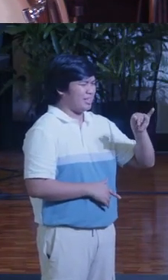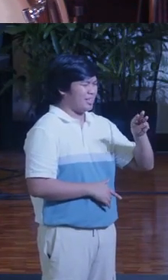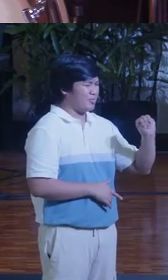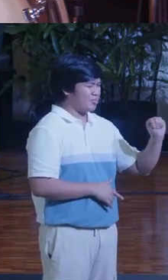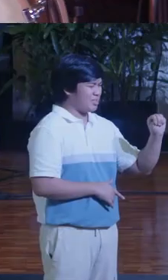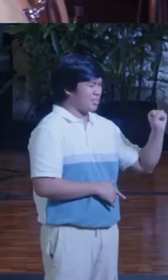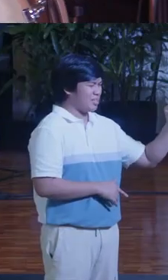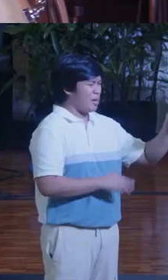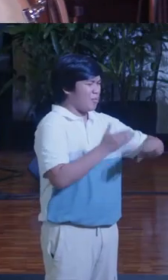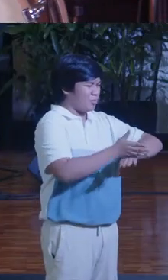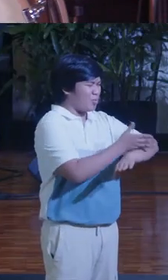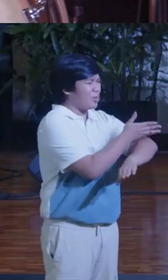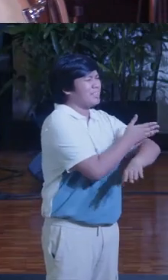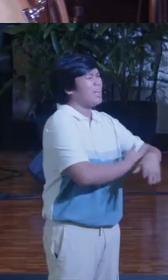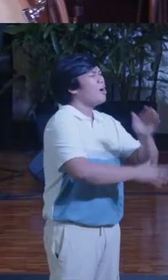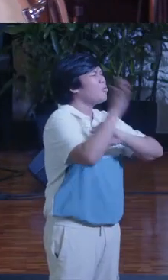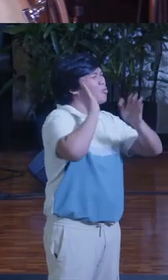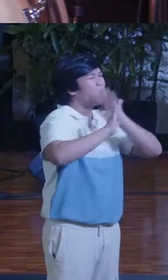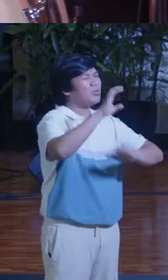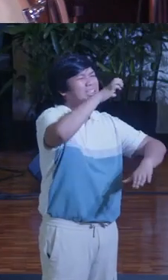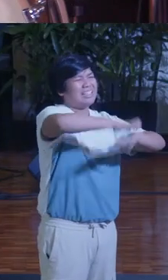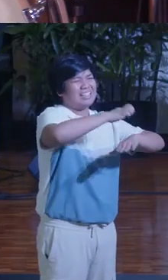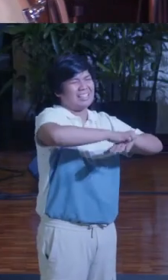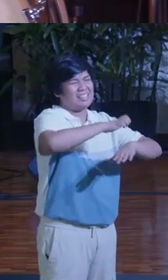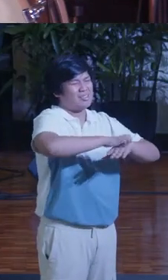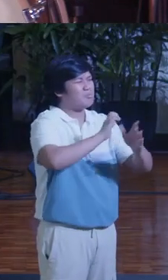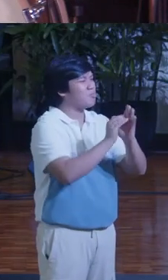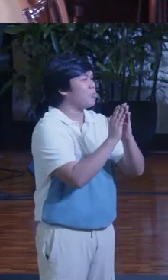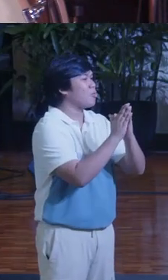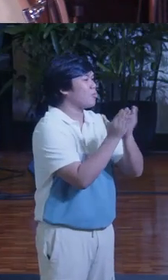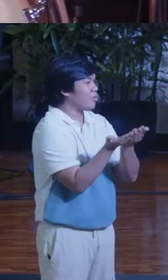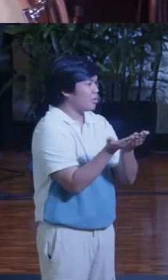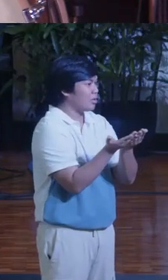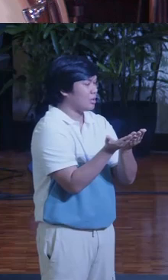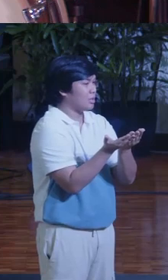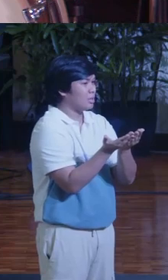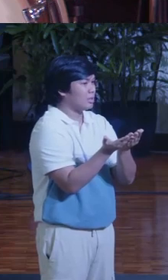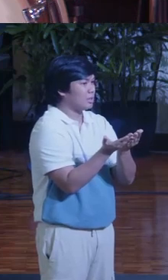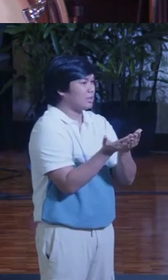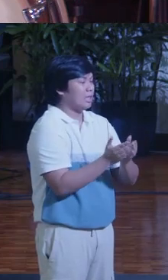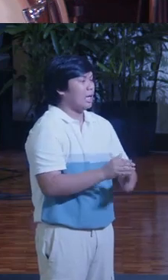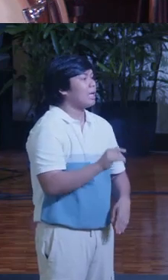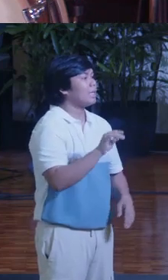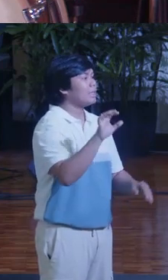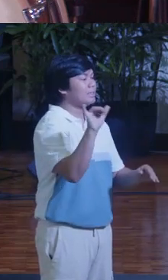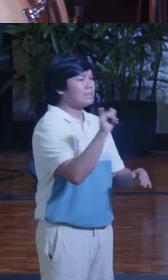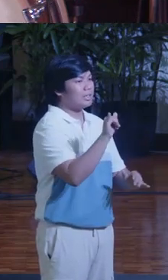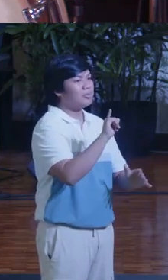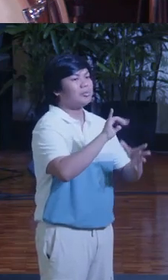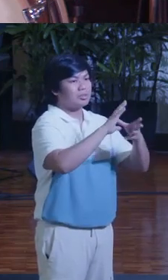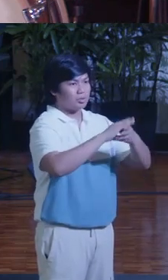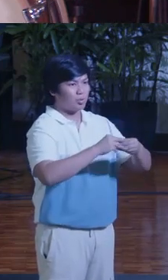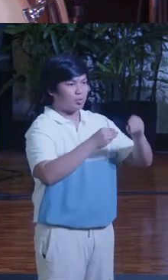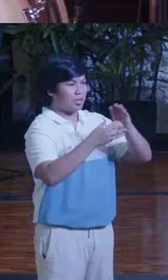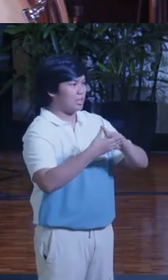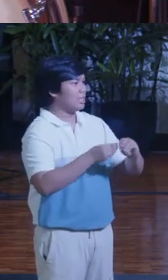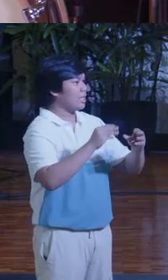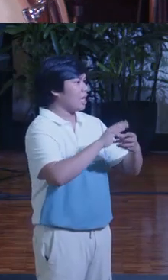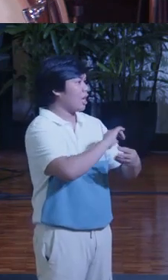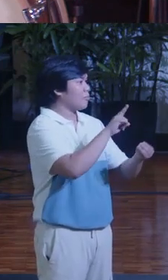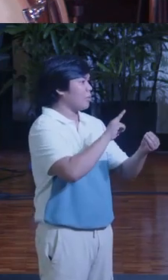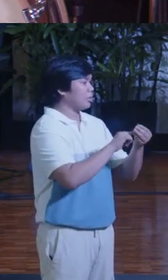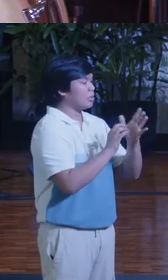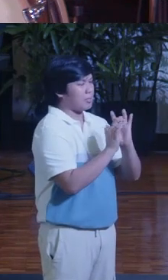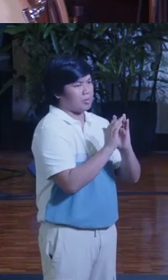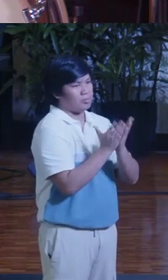meron pa isa doon. Okay? Yun po ay isang allegory tungkol sa Biblia.